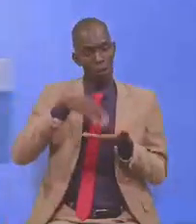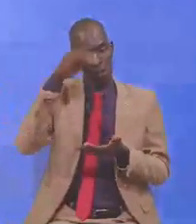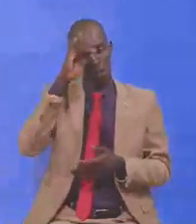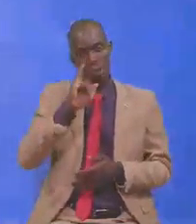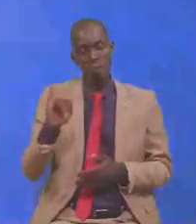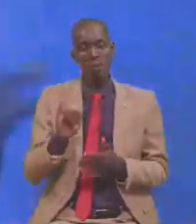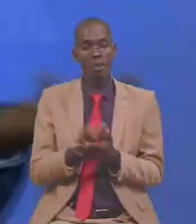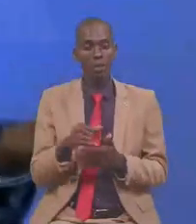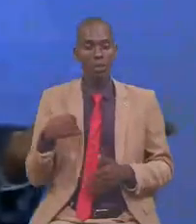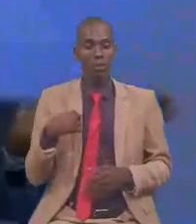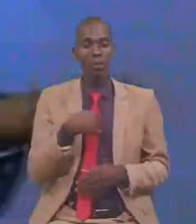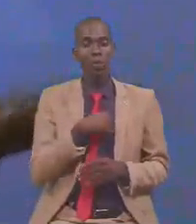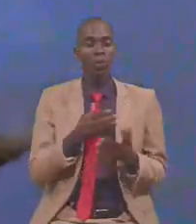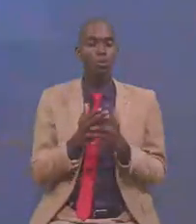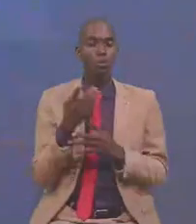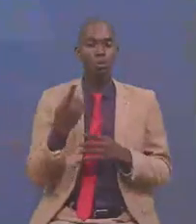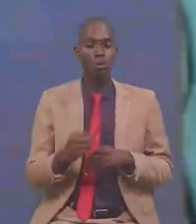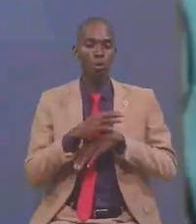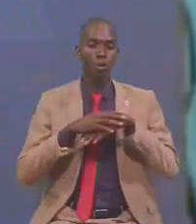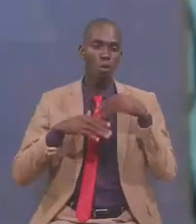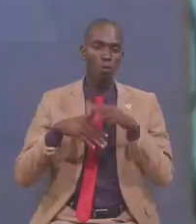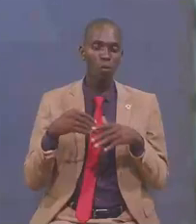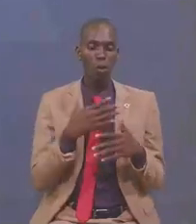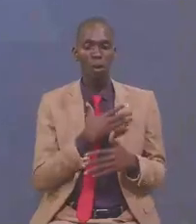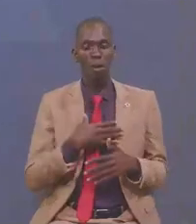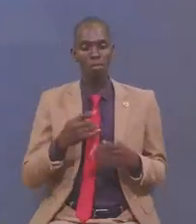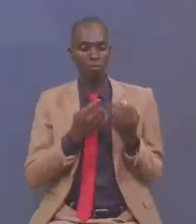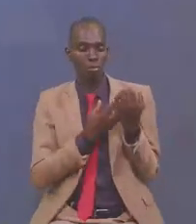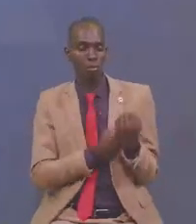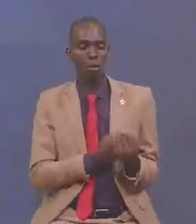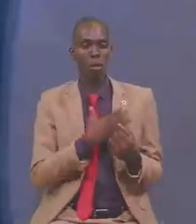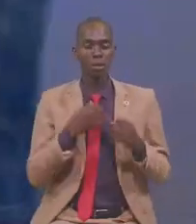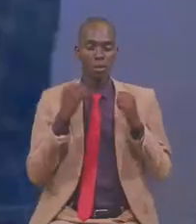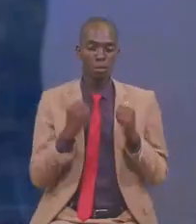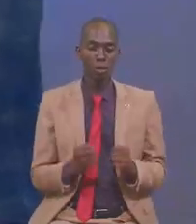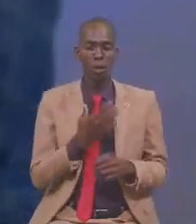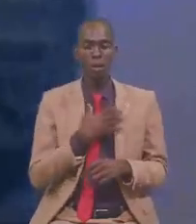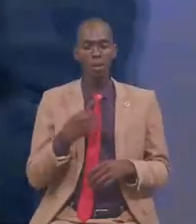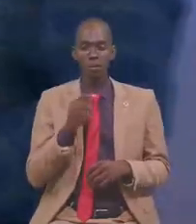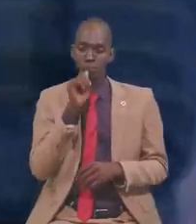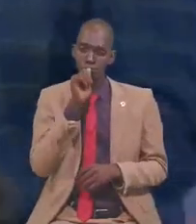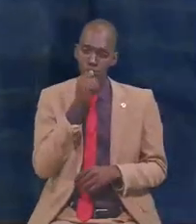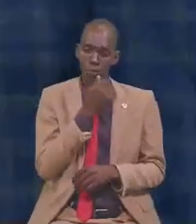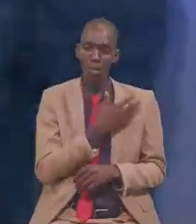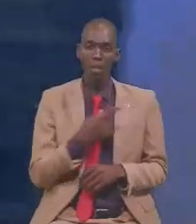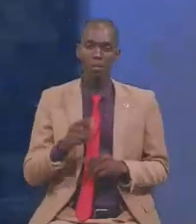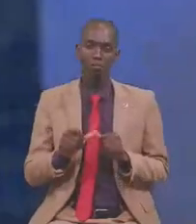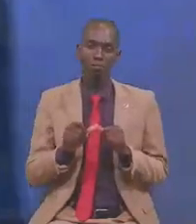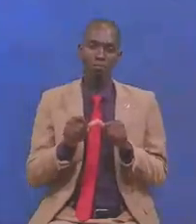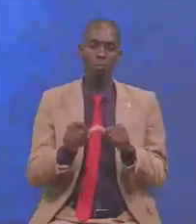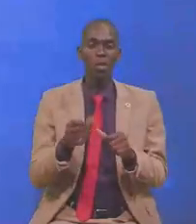nous, par la consolation et la patience que donne, la puissance que donnent les Écritures,